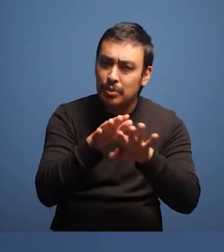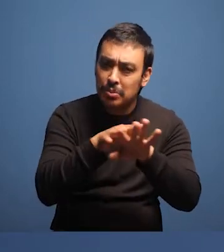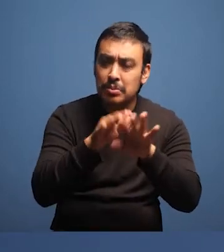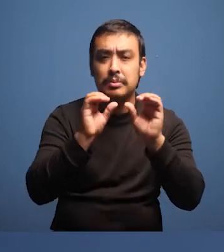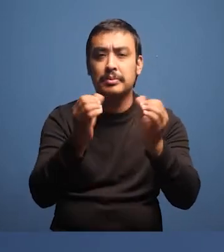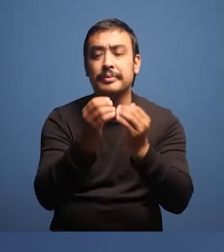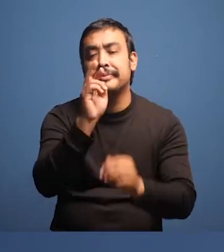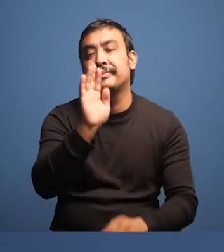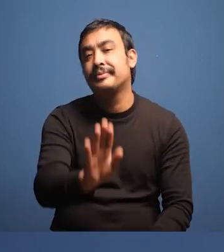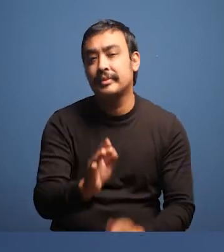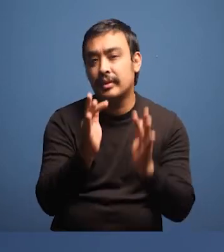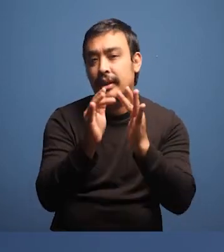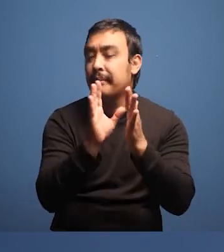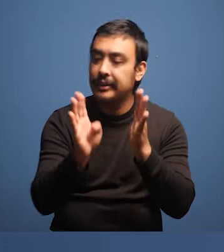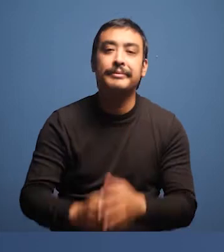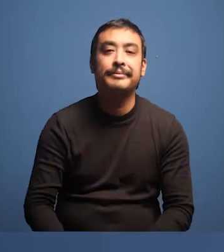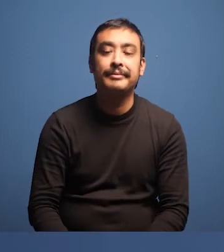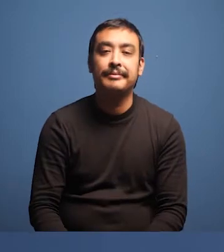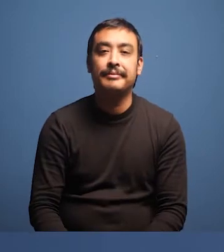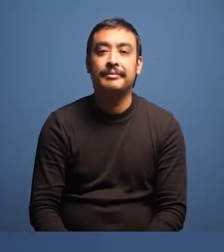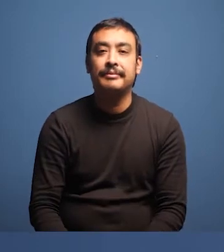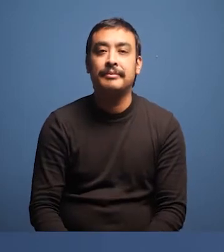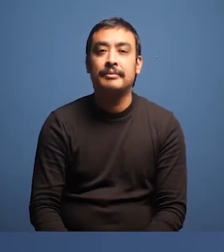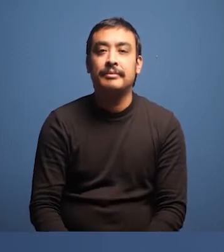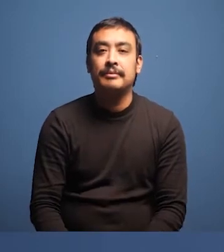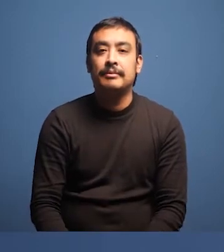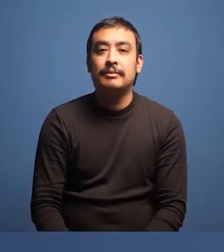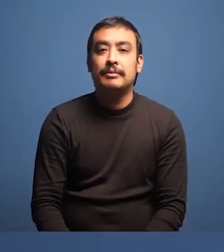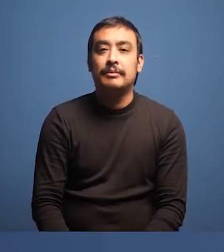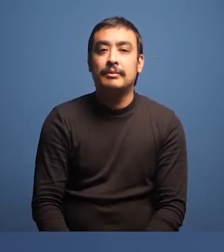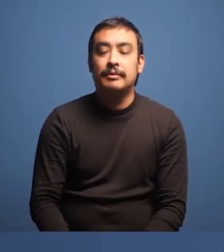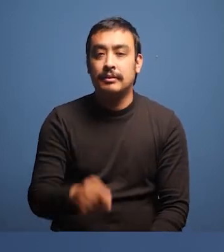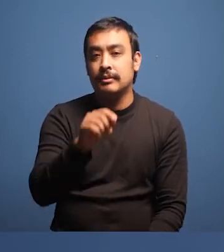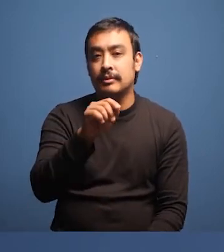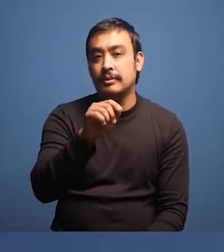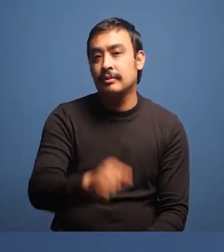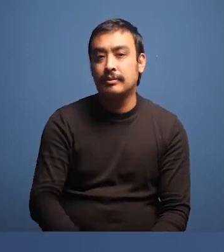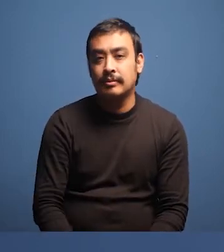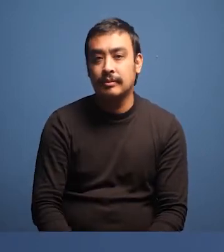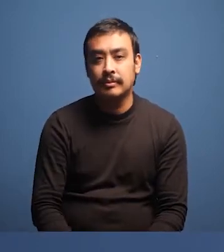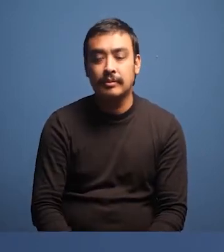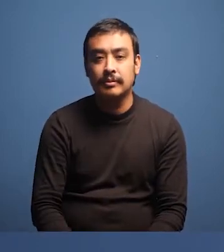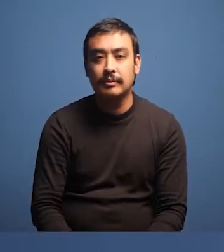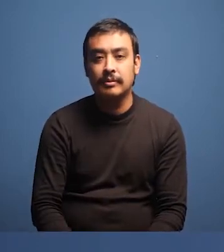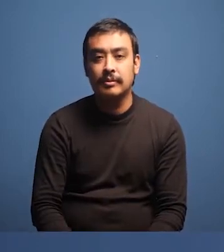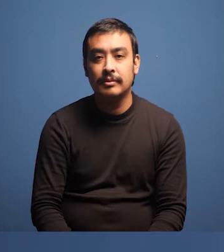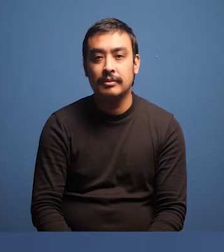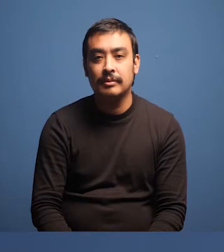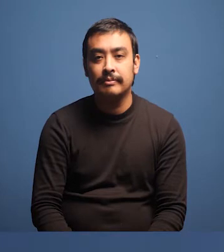गरिरहेको हुन्छ अनलाइनकै थ्रुबाट सो यतिका हामी ओपन भनेको